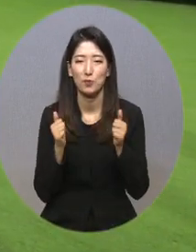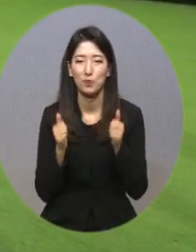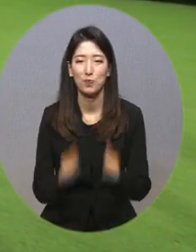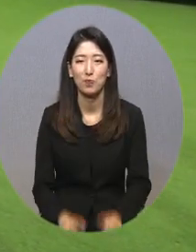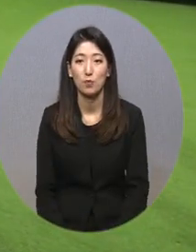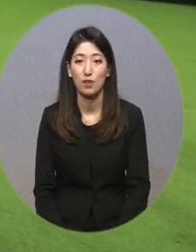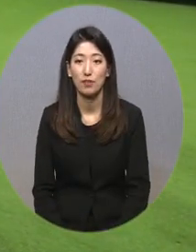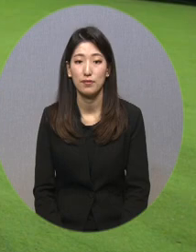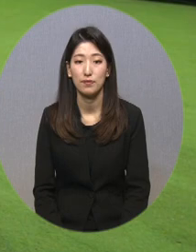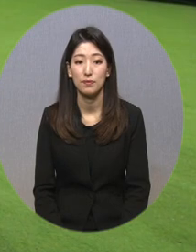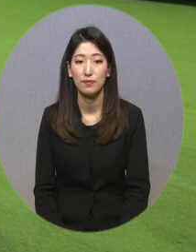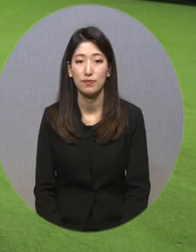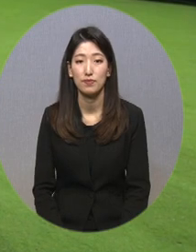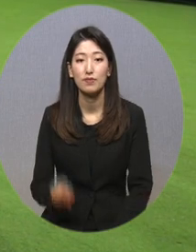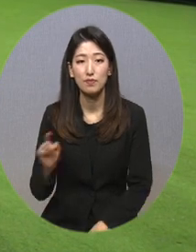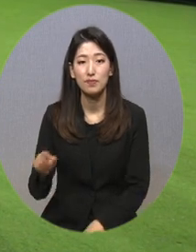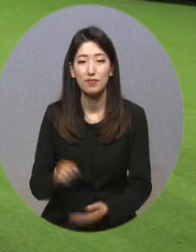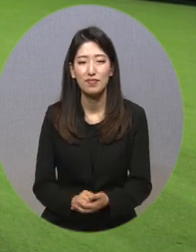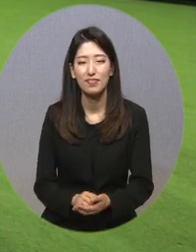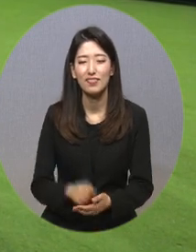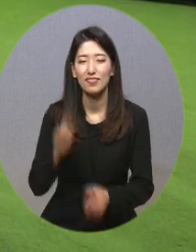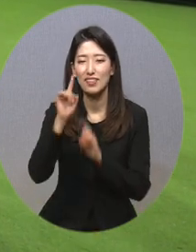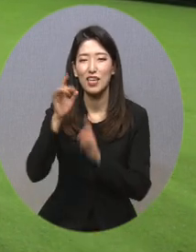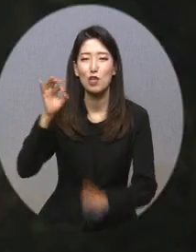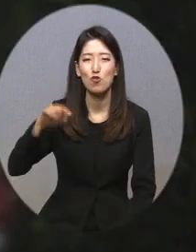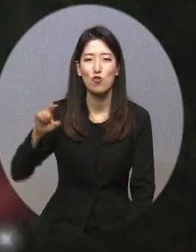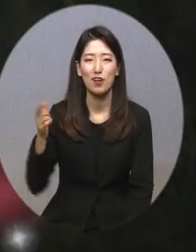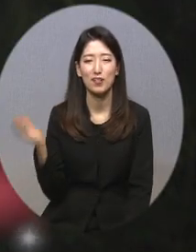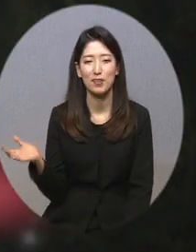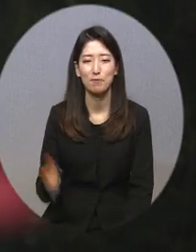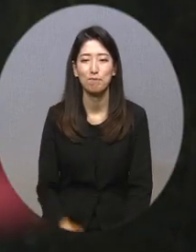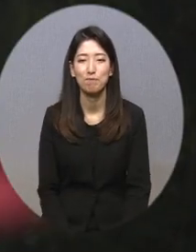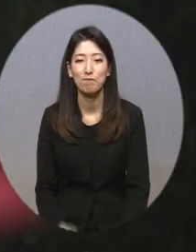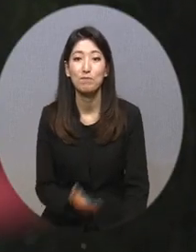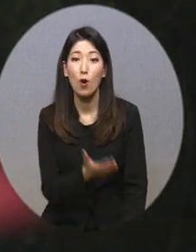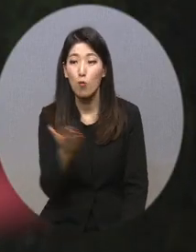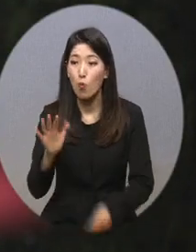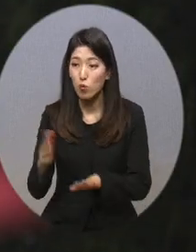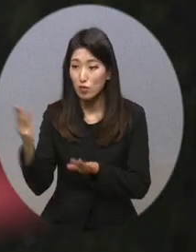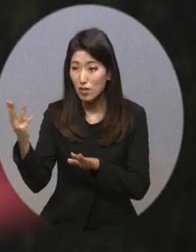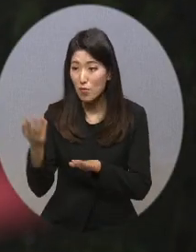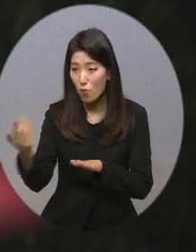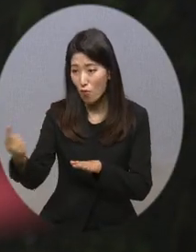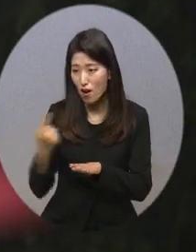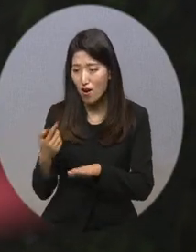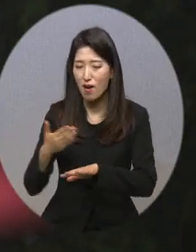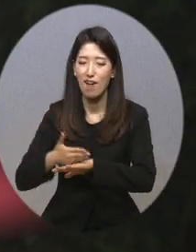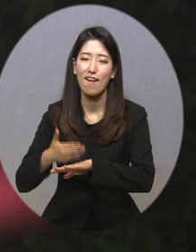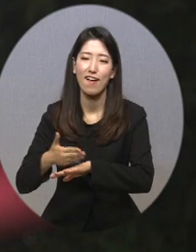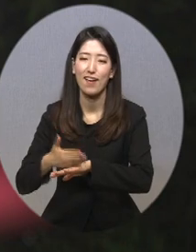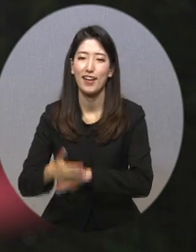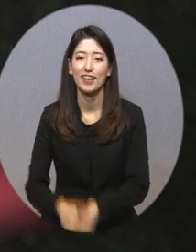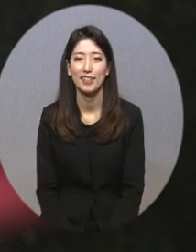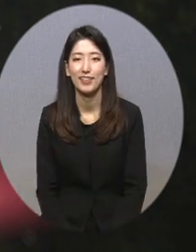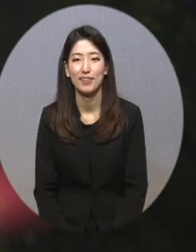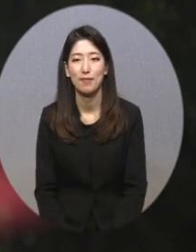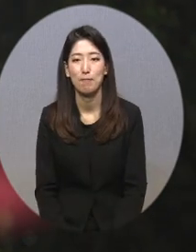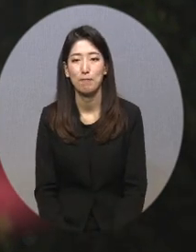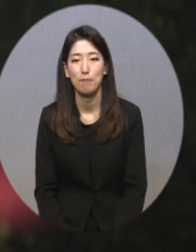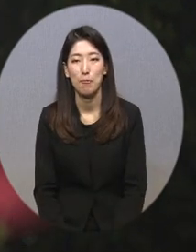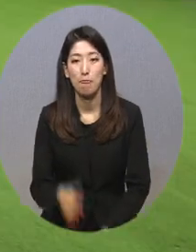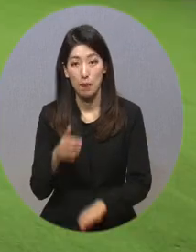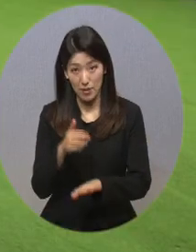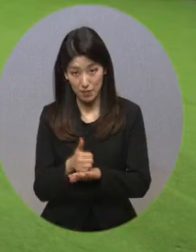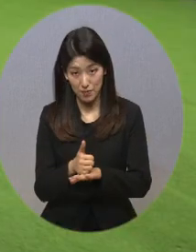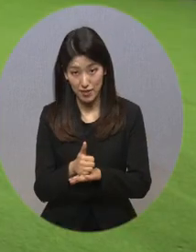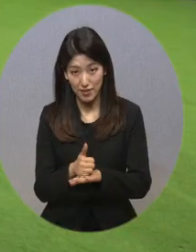여러분, 타쿠볼의 이유건님이었습니다. 여러분, 오늘 진짜 나와주셔서 너무너무 감사드리고, 네. 마지막으로